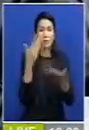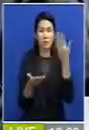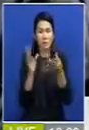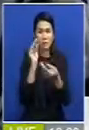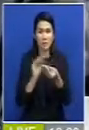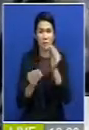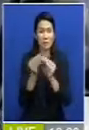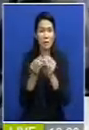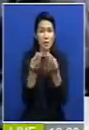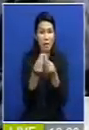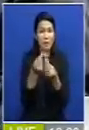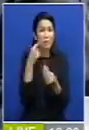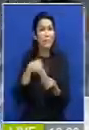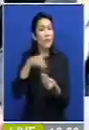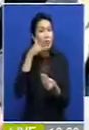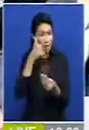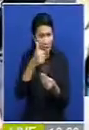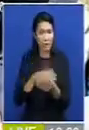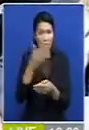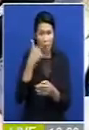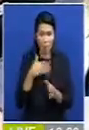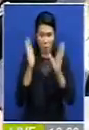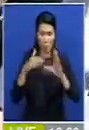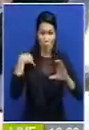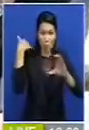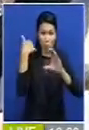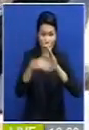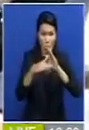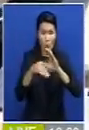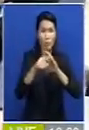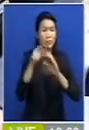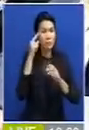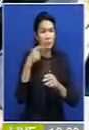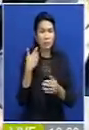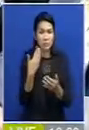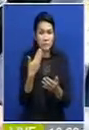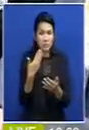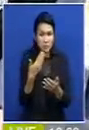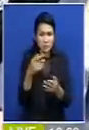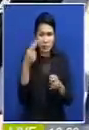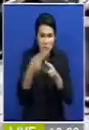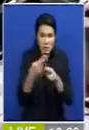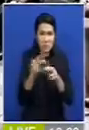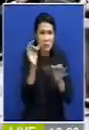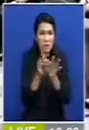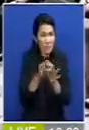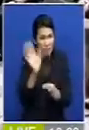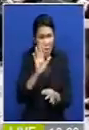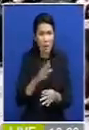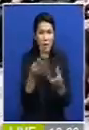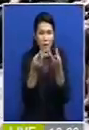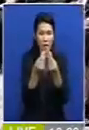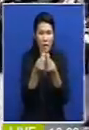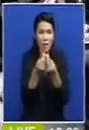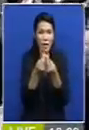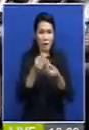ทรศัพท์มือถือก็ได้ซึ่งจะทำให้ผู้โอนเงินสามารถโอนเงินให้กับผู้รับได้โดยไม่ต้องระบุชื่อธนาคารและเลขบัญชีของ